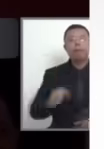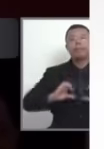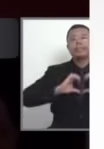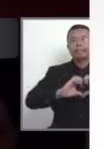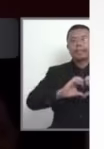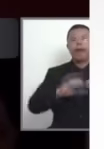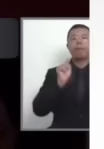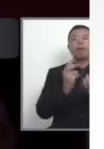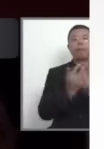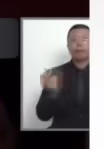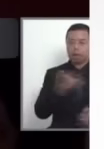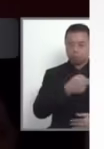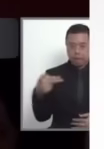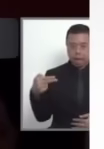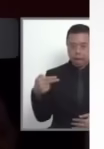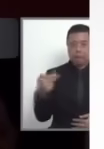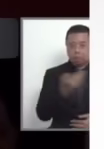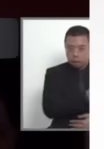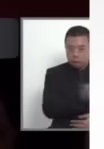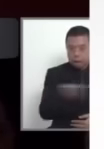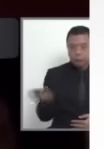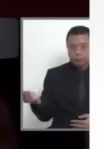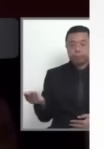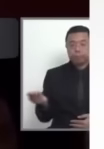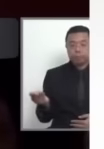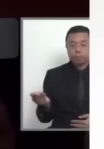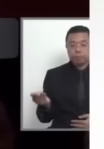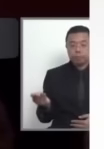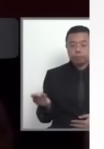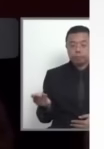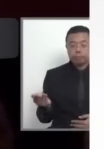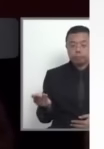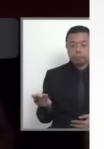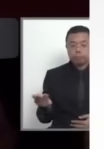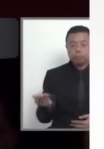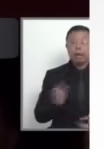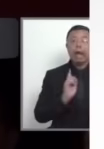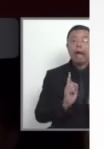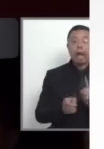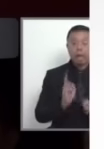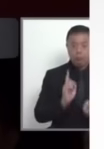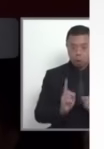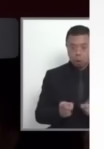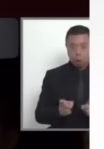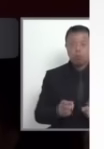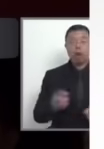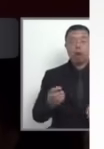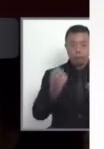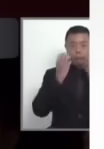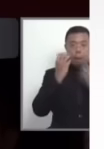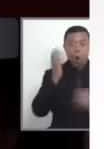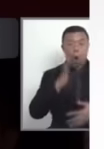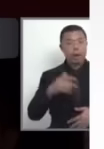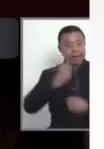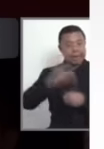menjadi presiden bagi seluruh rakyat Indonesia. Baik. Termasuk kepada yang tidak memilih beliau dan